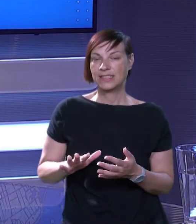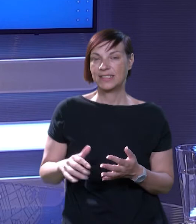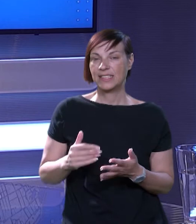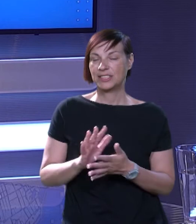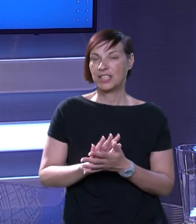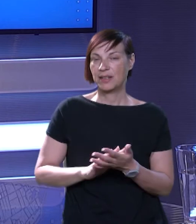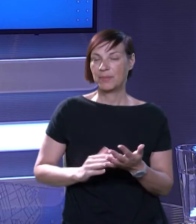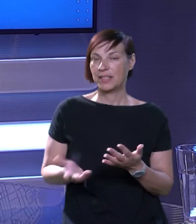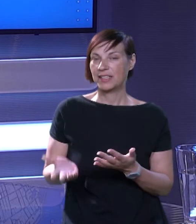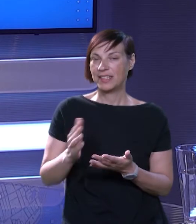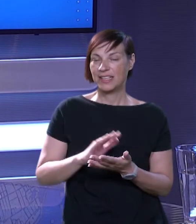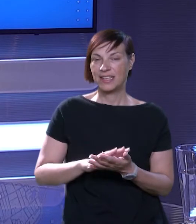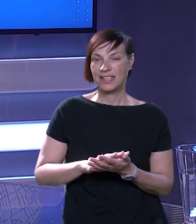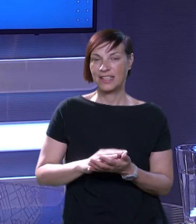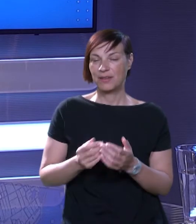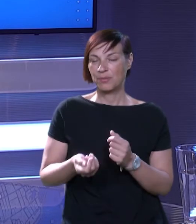po...